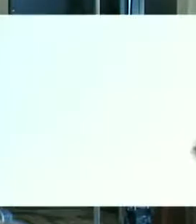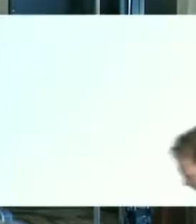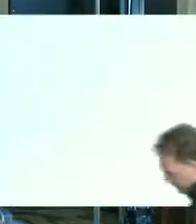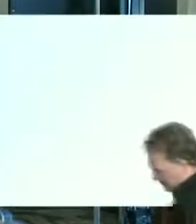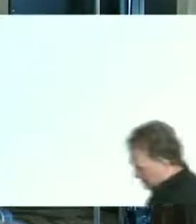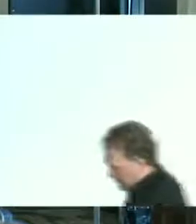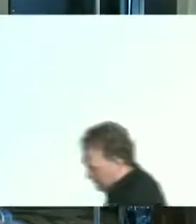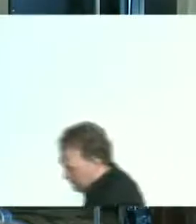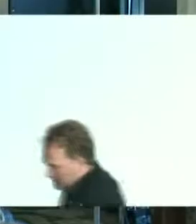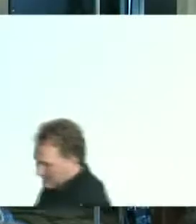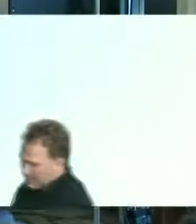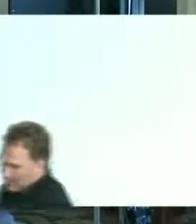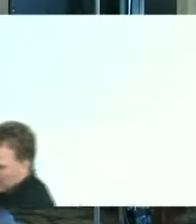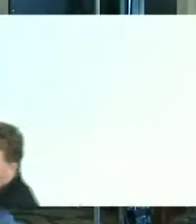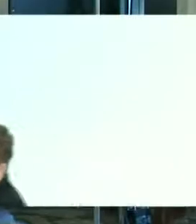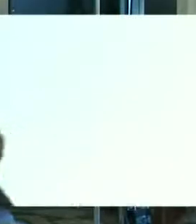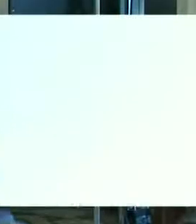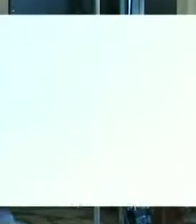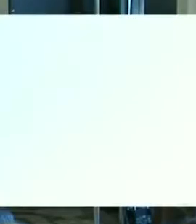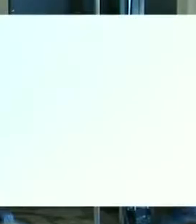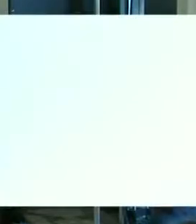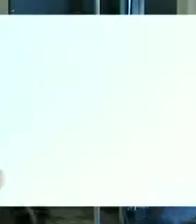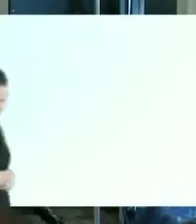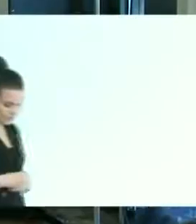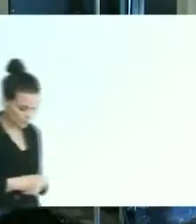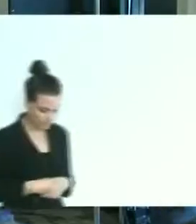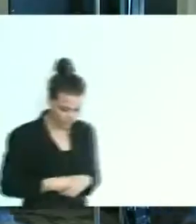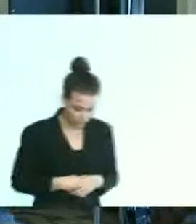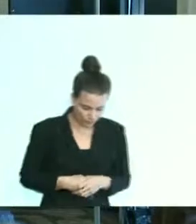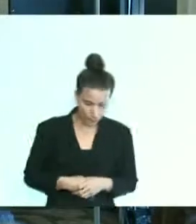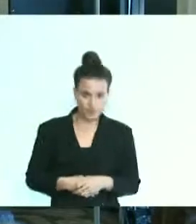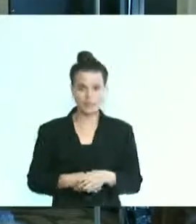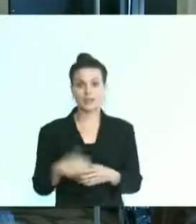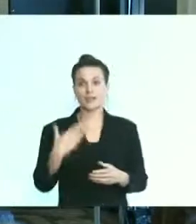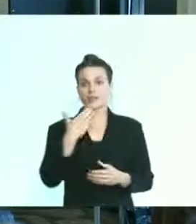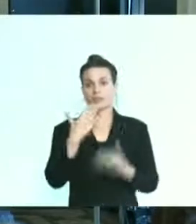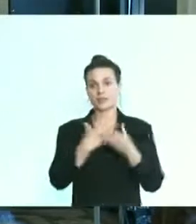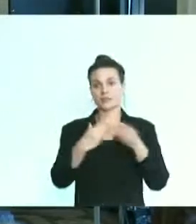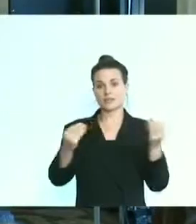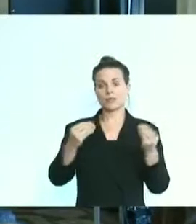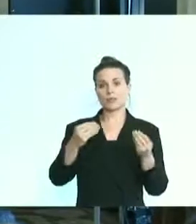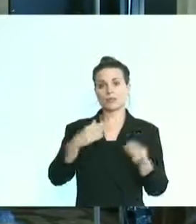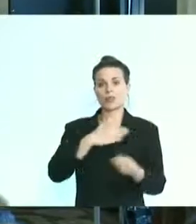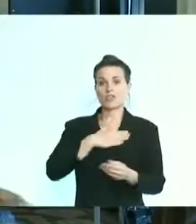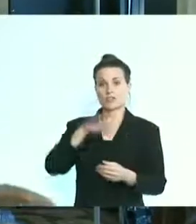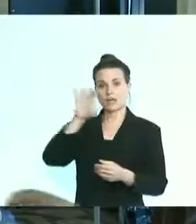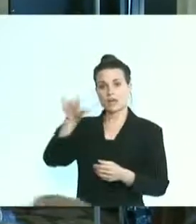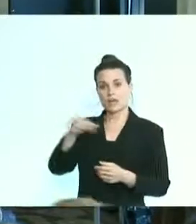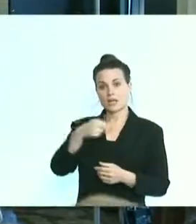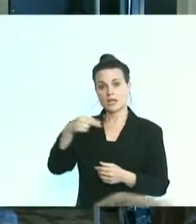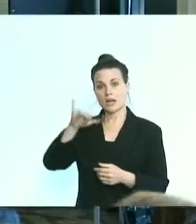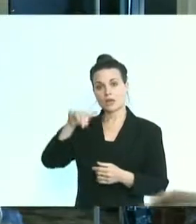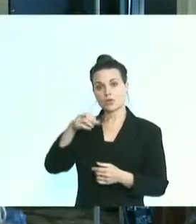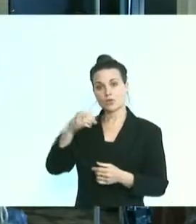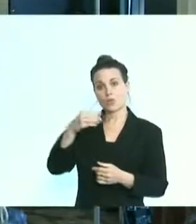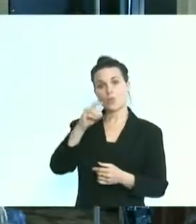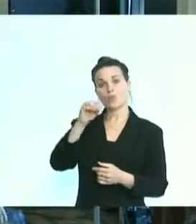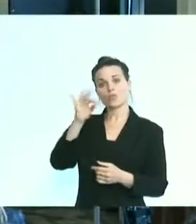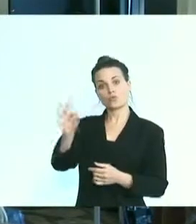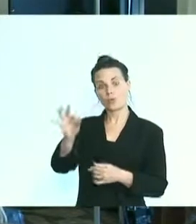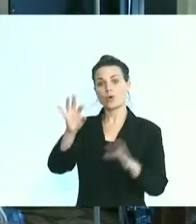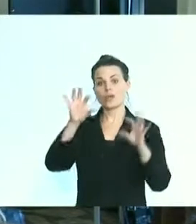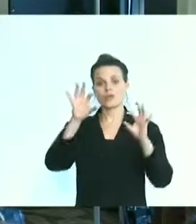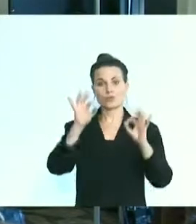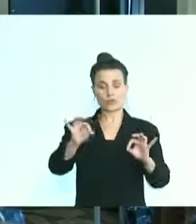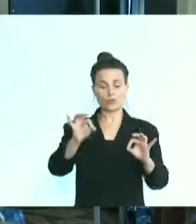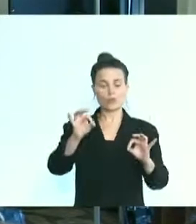Merci beaucoup, Charignane Jondot. Je voudrais repréciser quelque chose qui a été oublié. C'est le coût pour les collectivités. On parle de